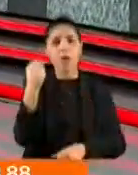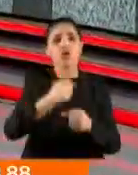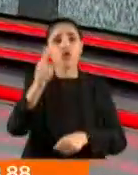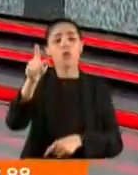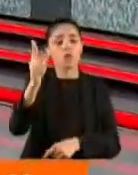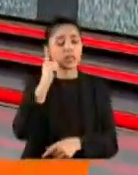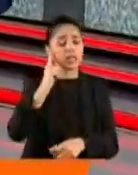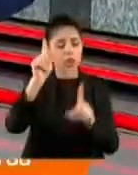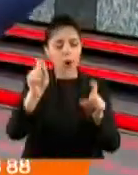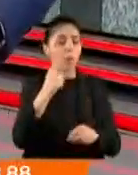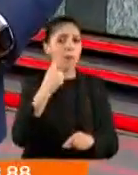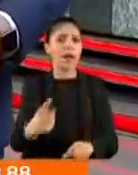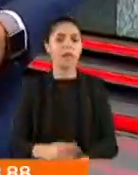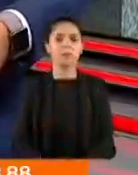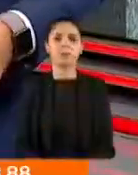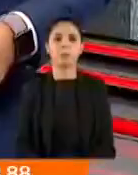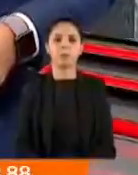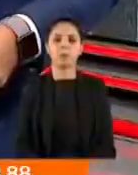bunu unutuyor mu? Bakalım.